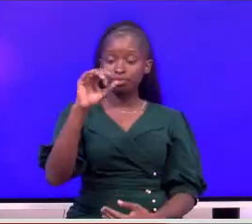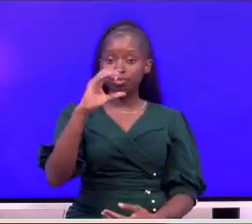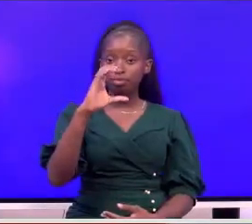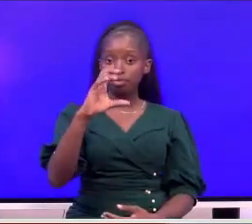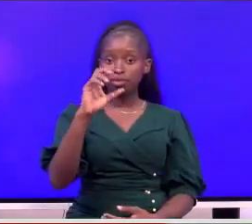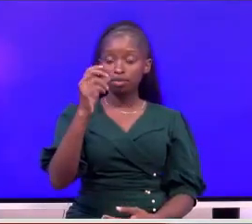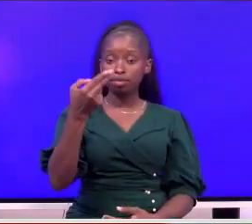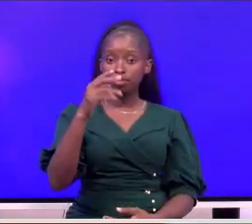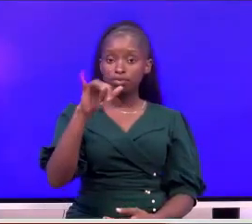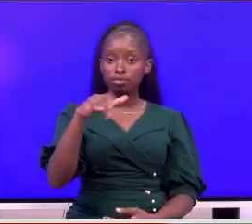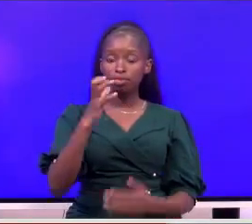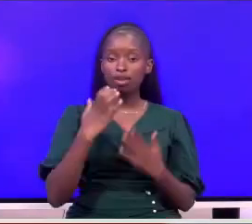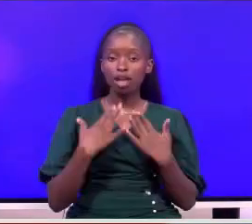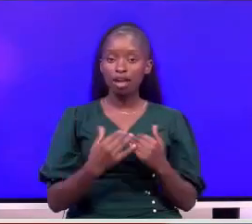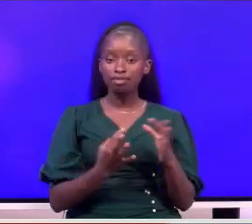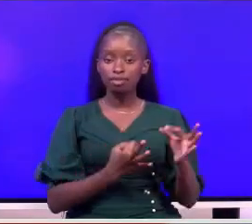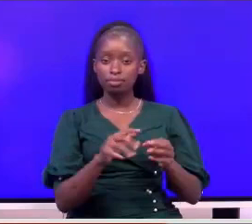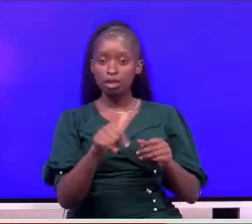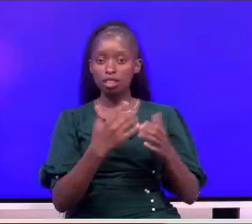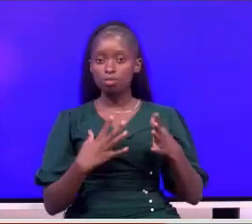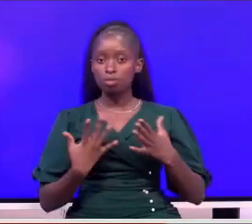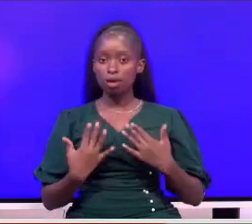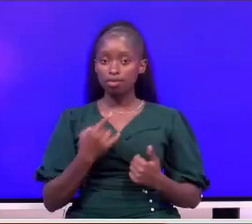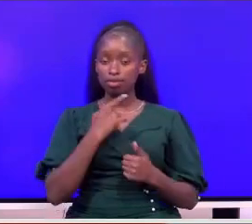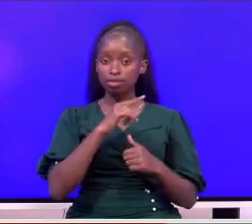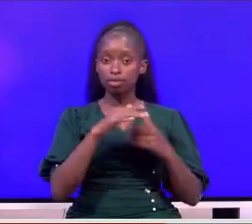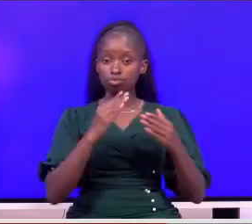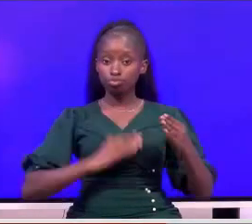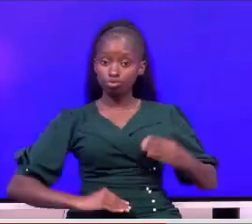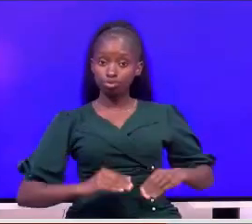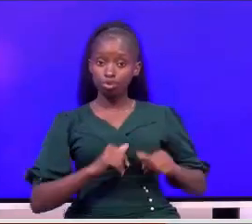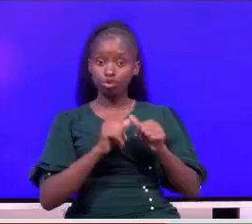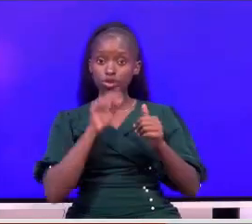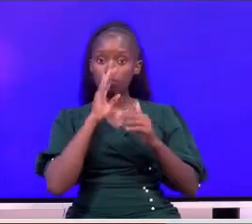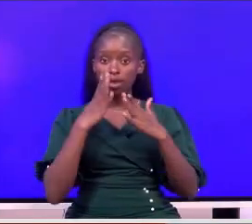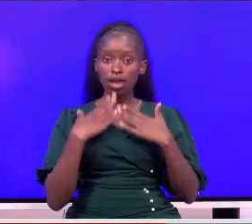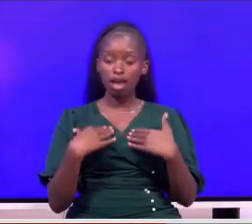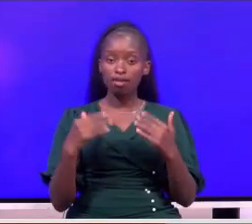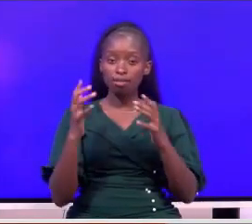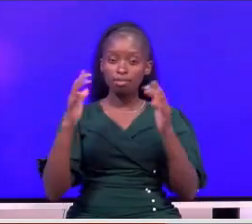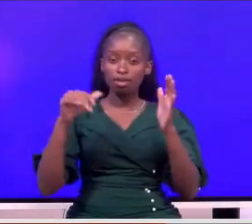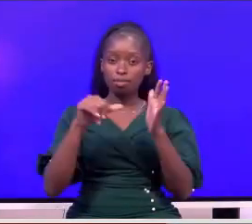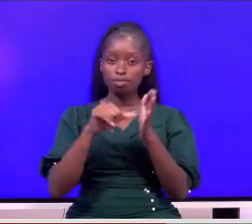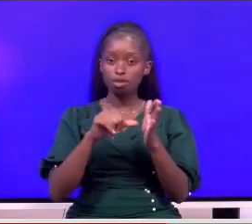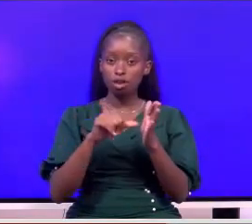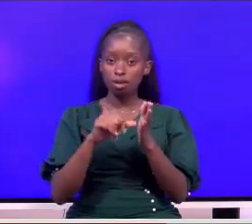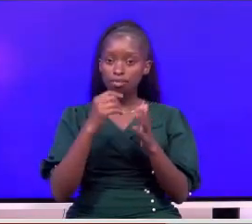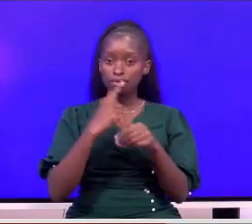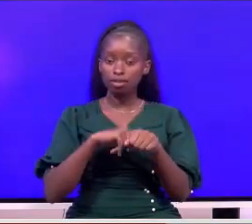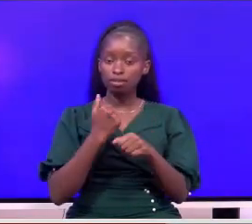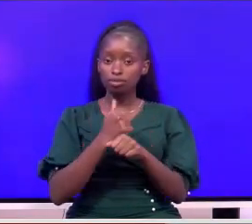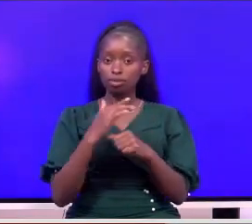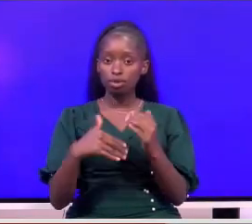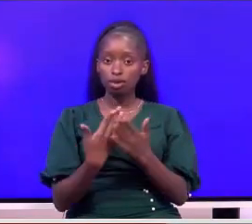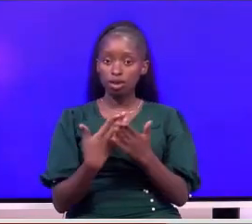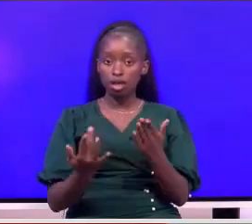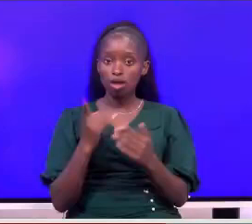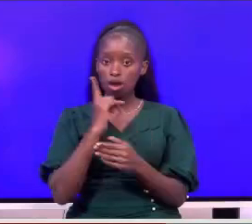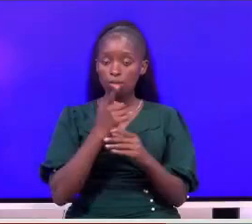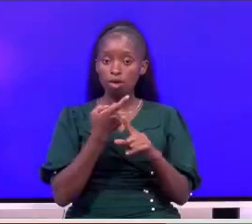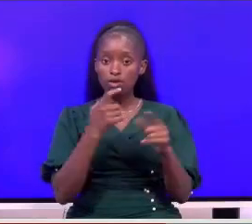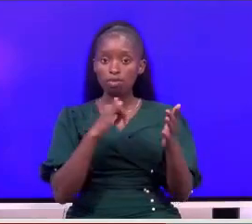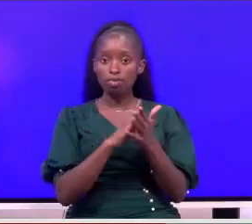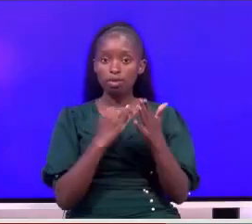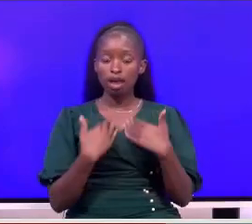wake kuhusiana na ufisadi unaendelea kuwa changamoto humu nchini. Ufisadi huu ukiathiri maendeleo katika sekta ya umma. Kutokana na